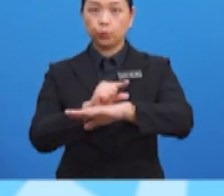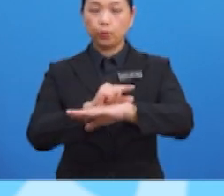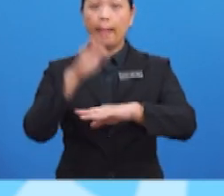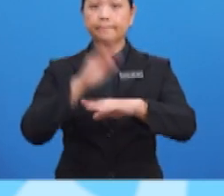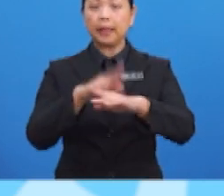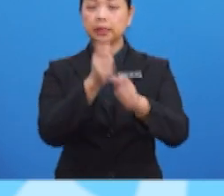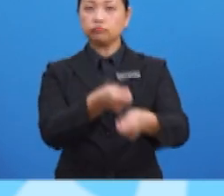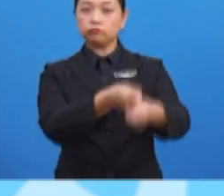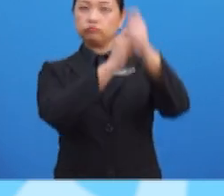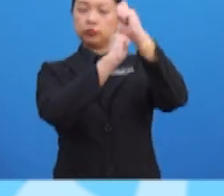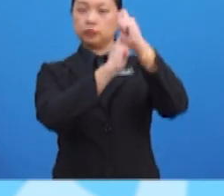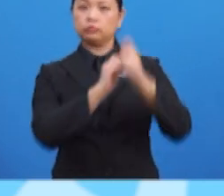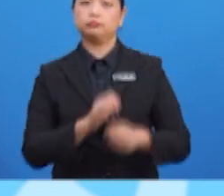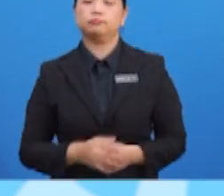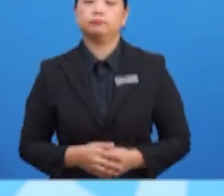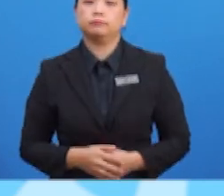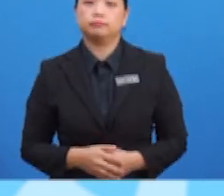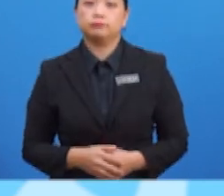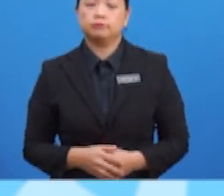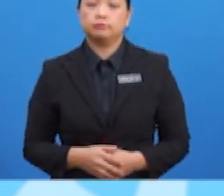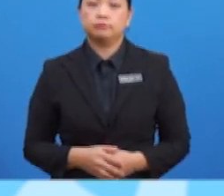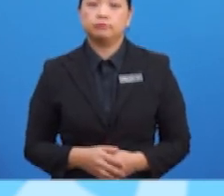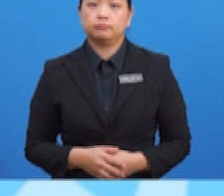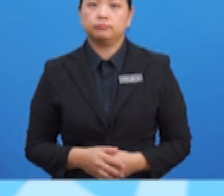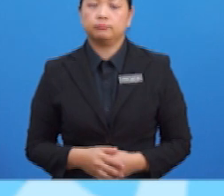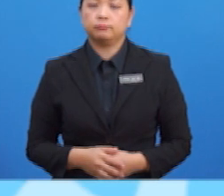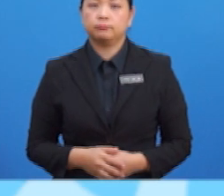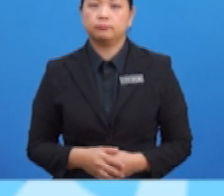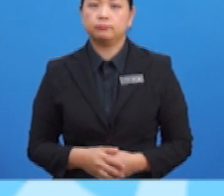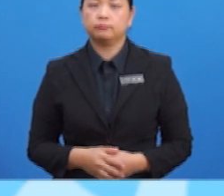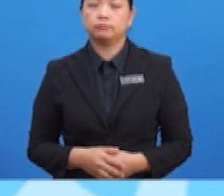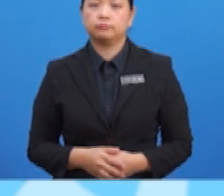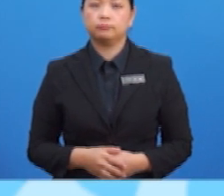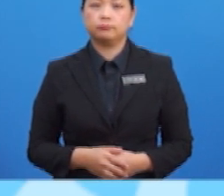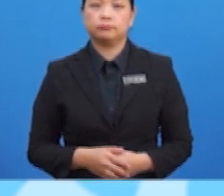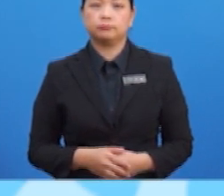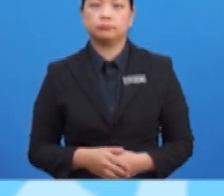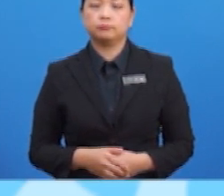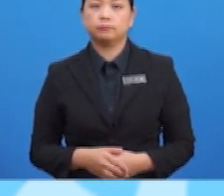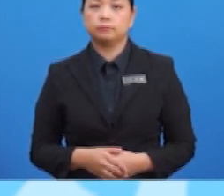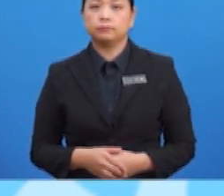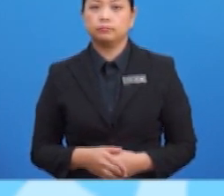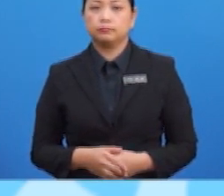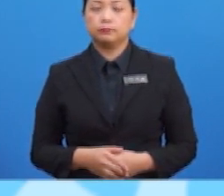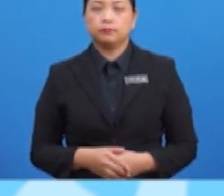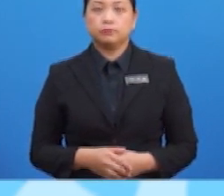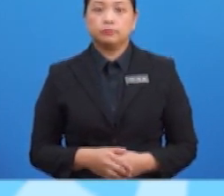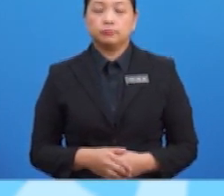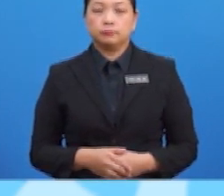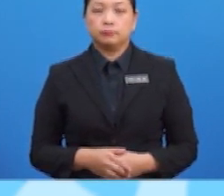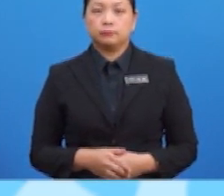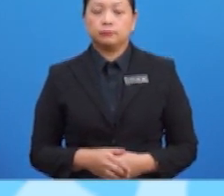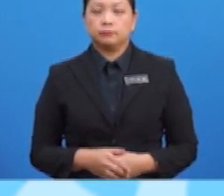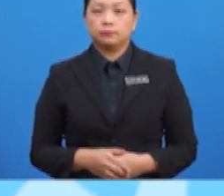joran pancing. Seterusnya, kita tengok pula mekanisme operasi